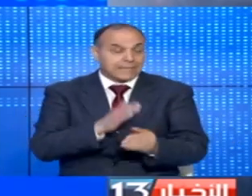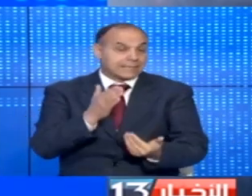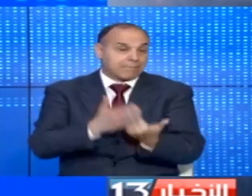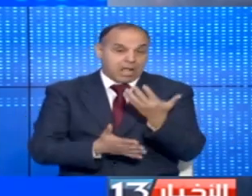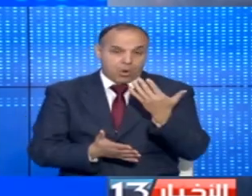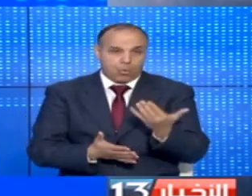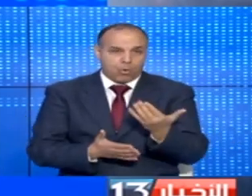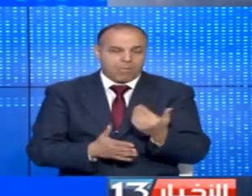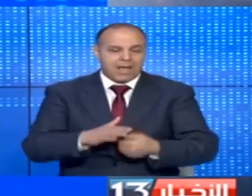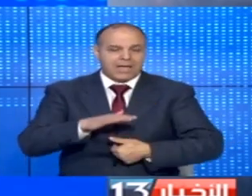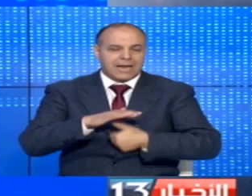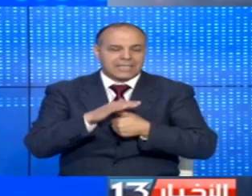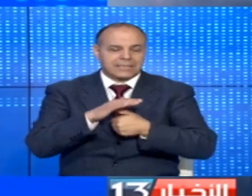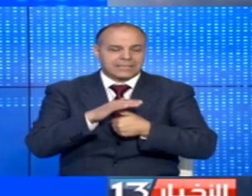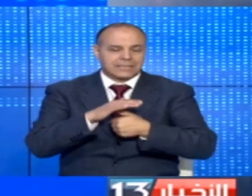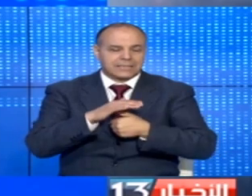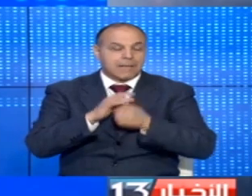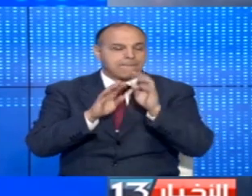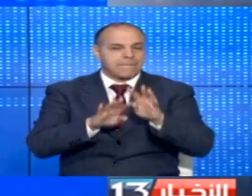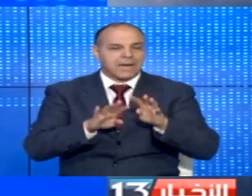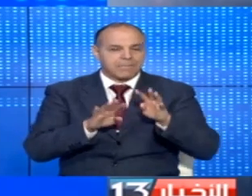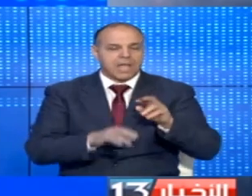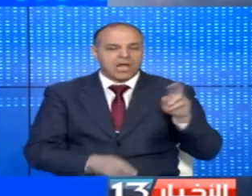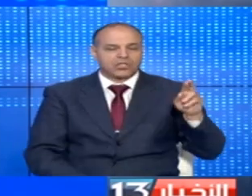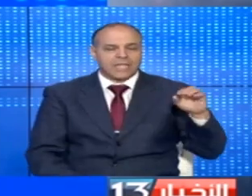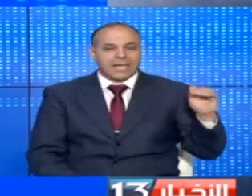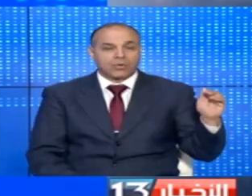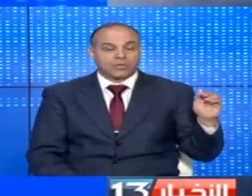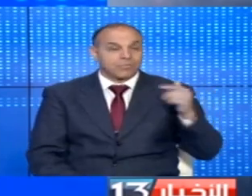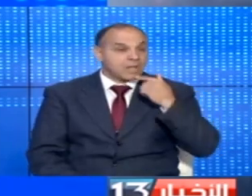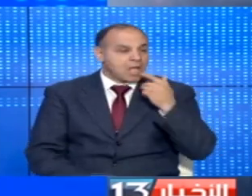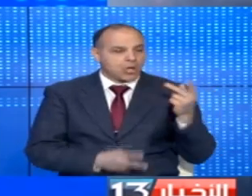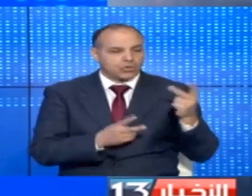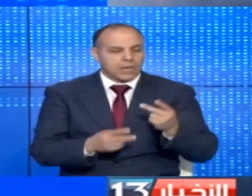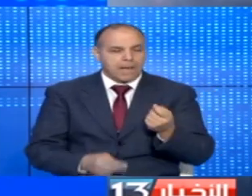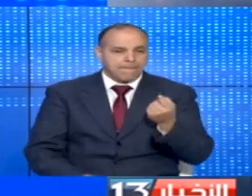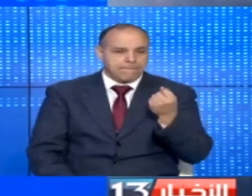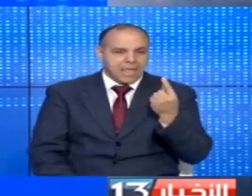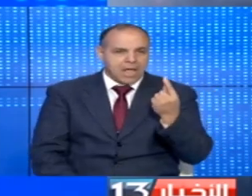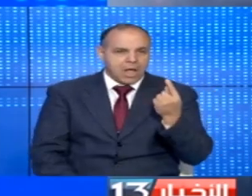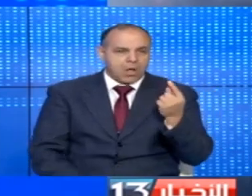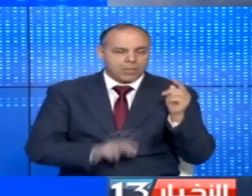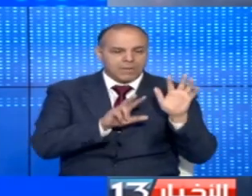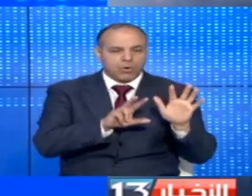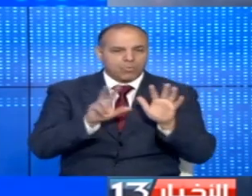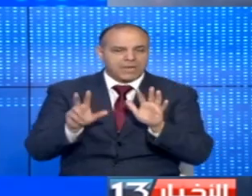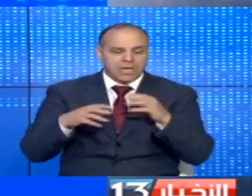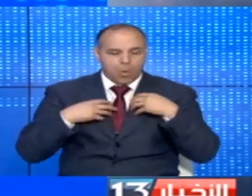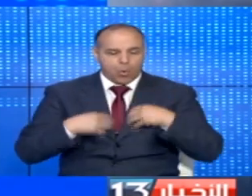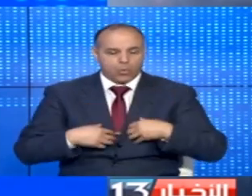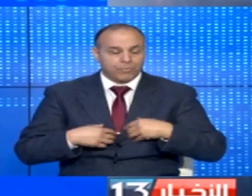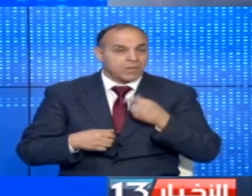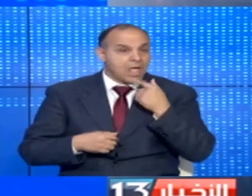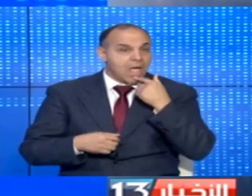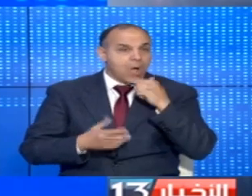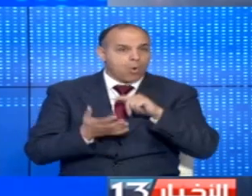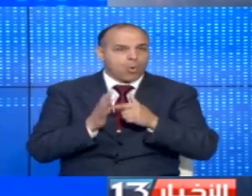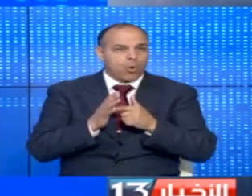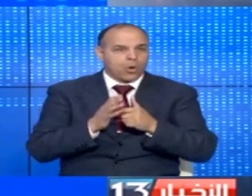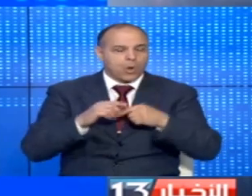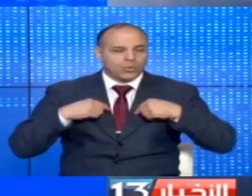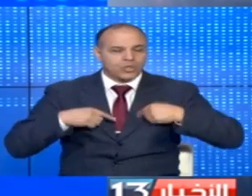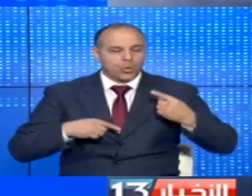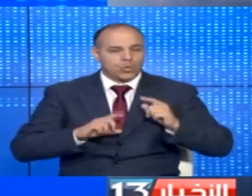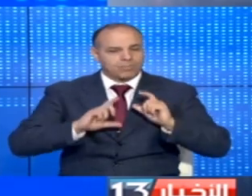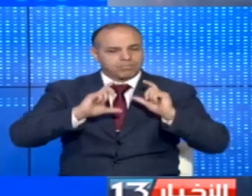الصباح تراسها رئيس البرلمان راشد الغنوشي بحضور مائه وثمانيه وثمانين نائبا كل من رئيس الحكومه